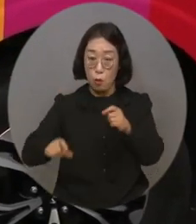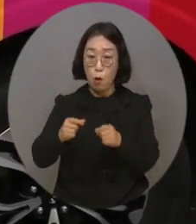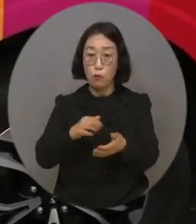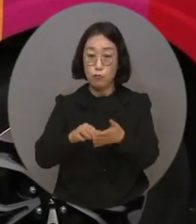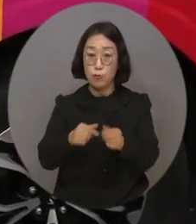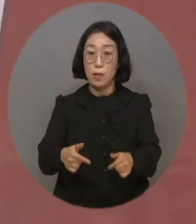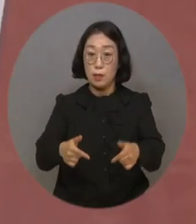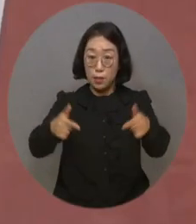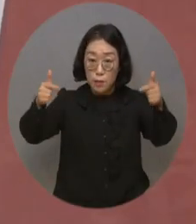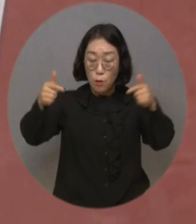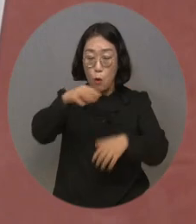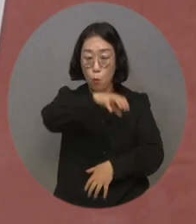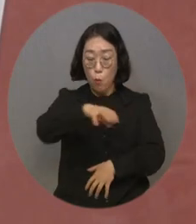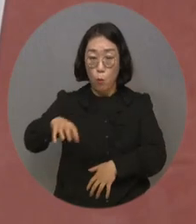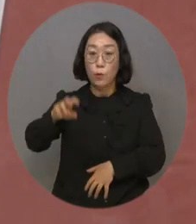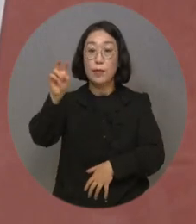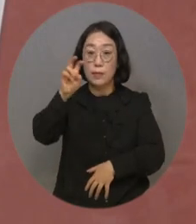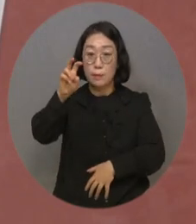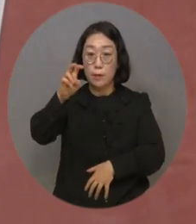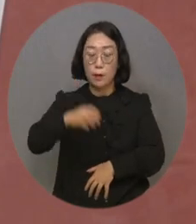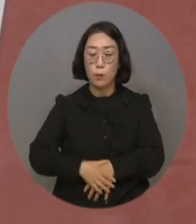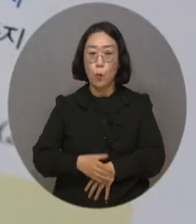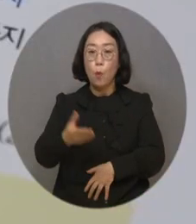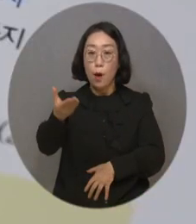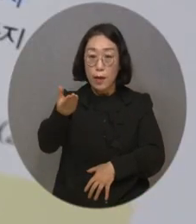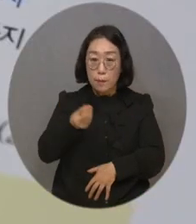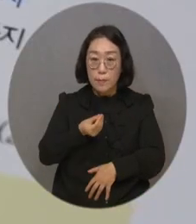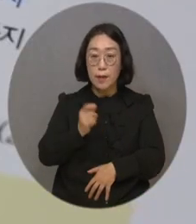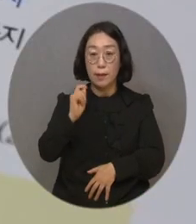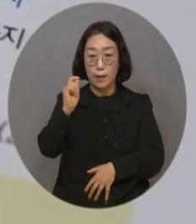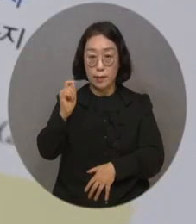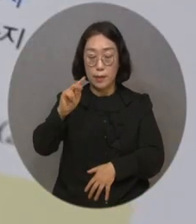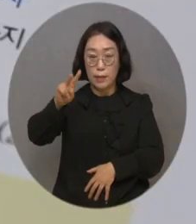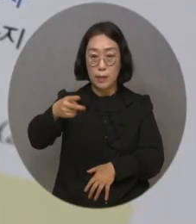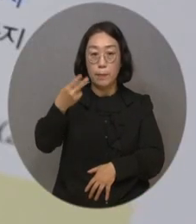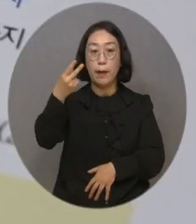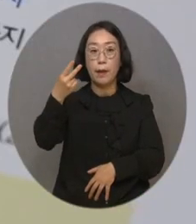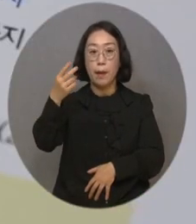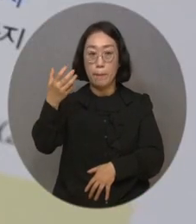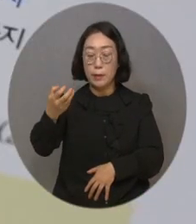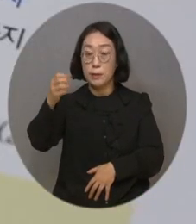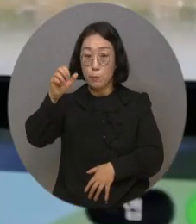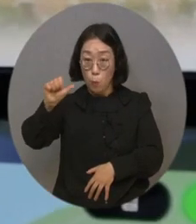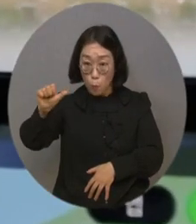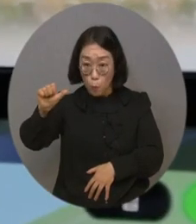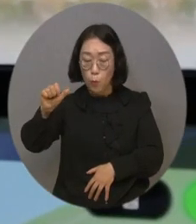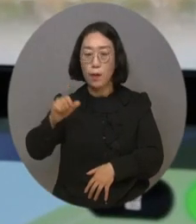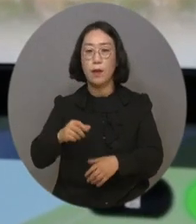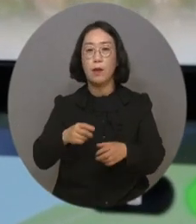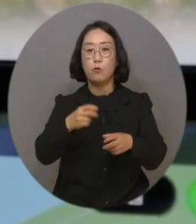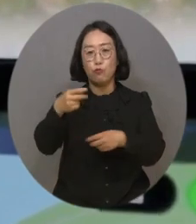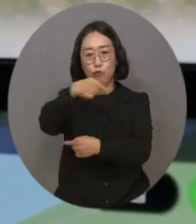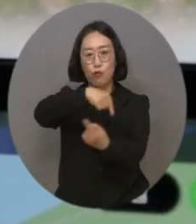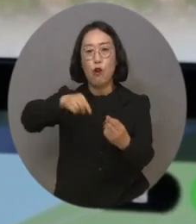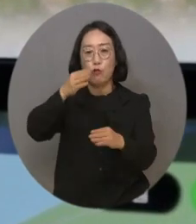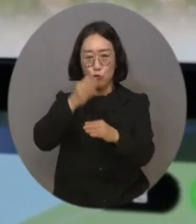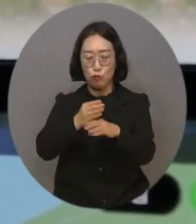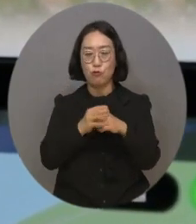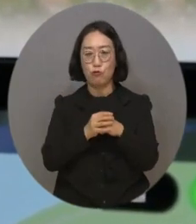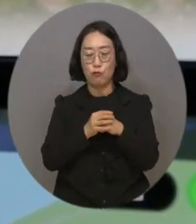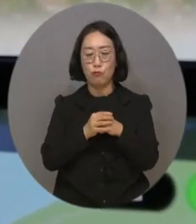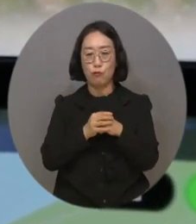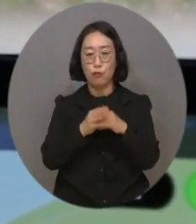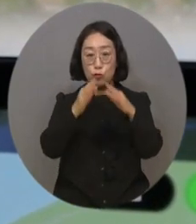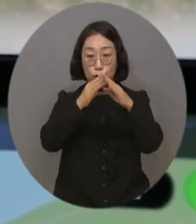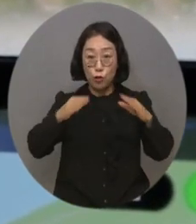20개 시군에서 바우처 택시와 임차 택시 285대가 운행되고 있습니다. 바우처 택시 이용 대상자는